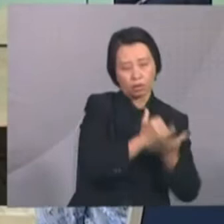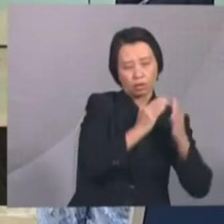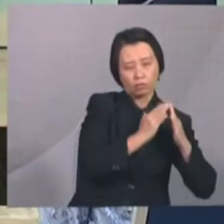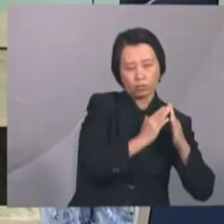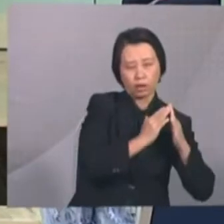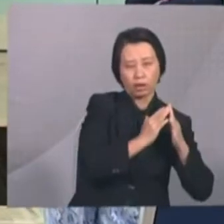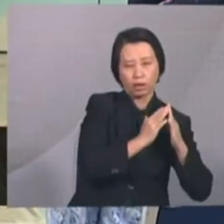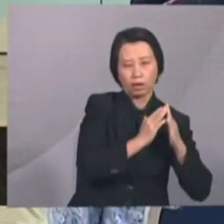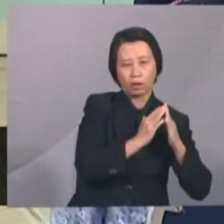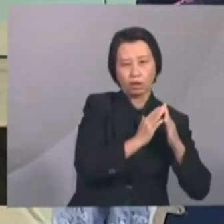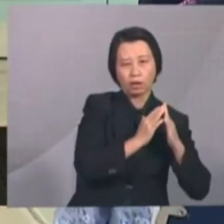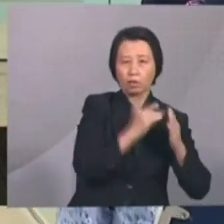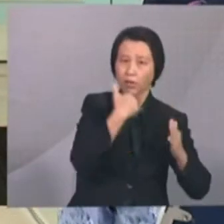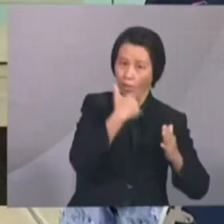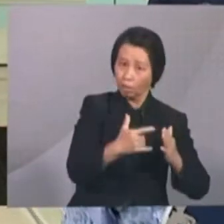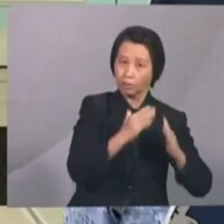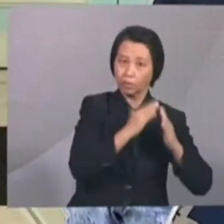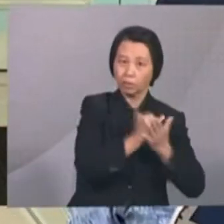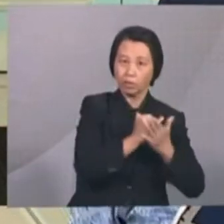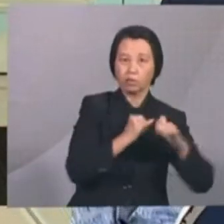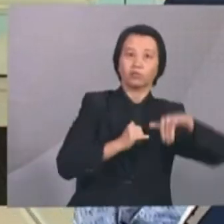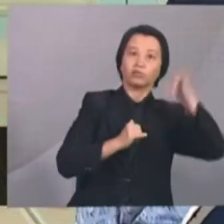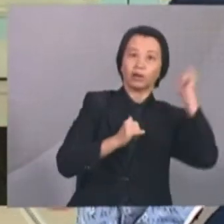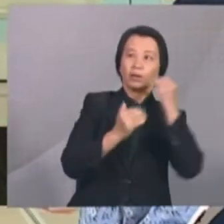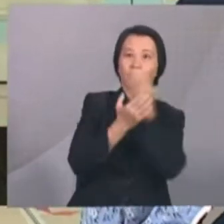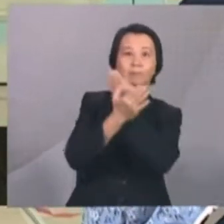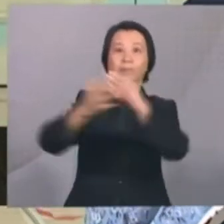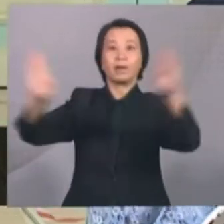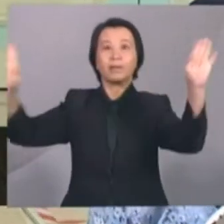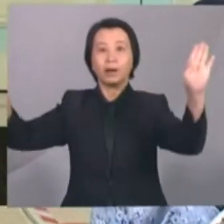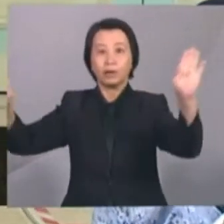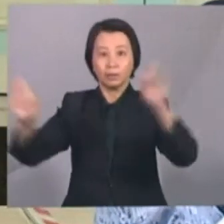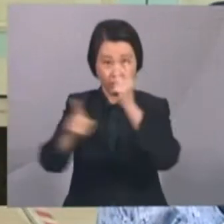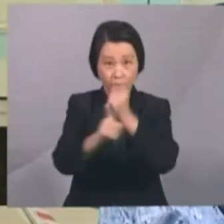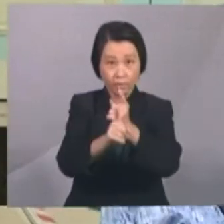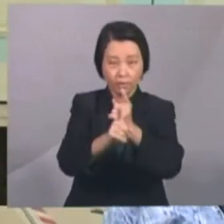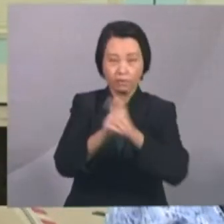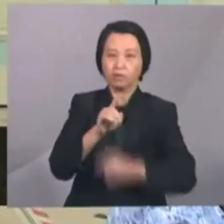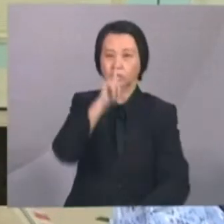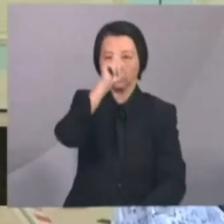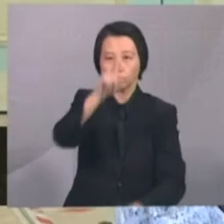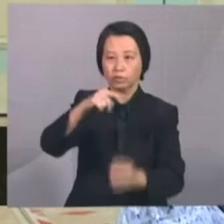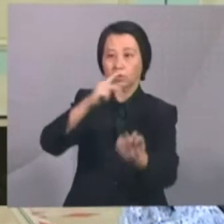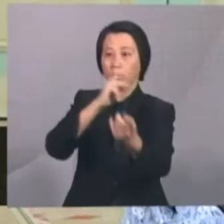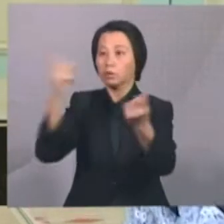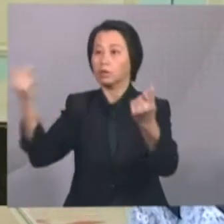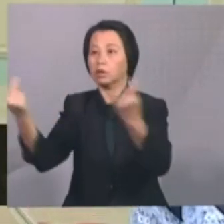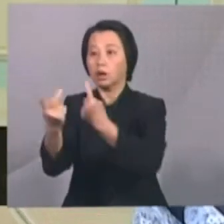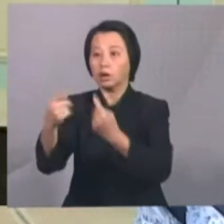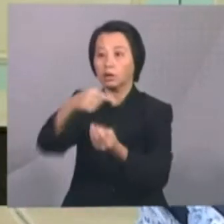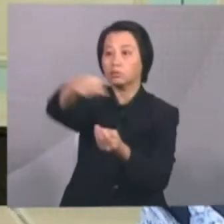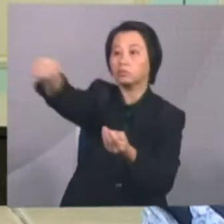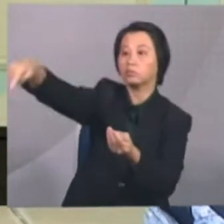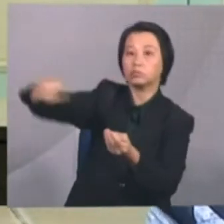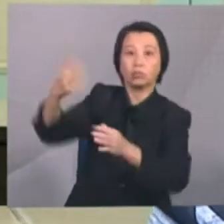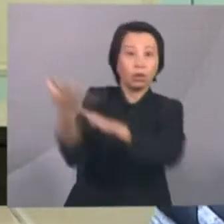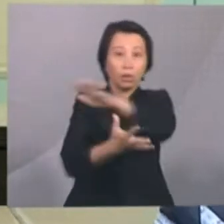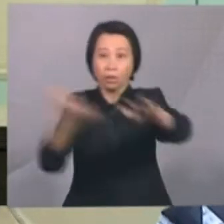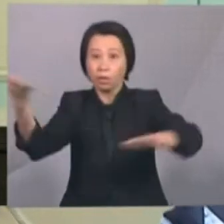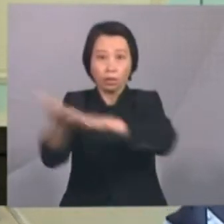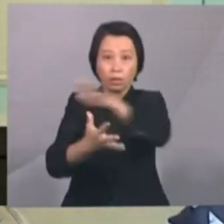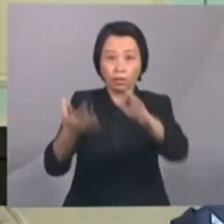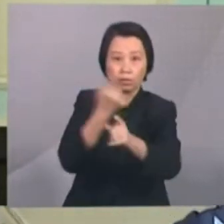tiba-tiba semalam dibebaskan tentulah keadaan menjadi huru-hara